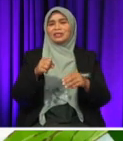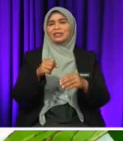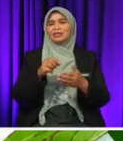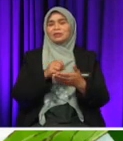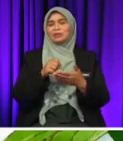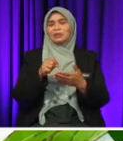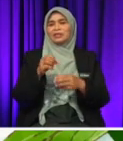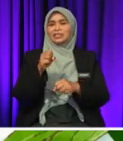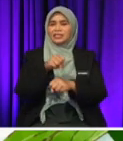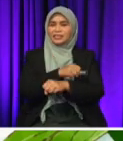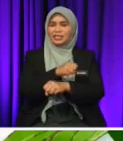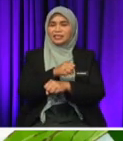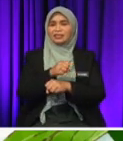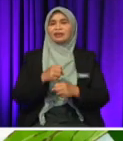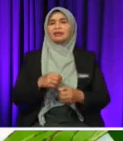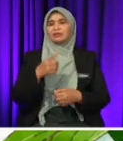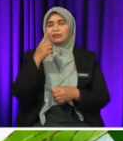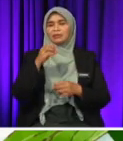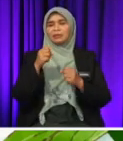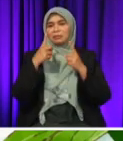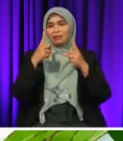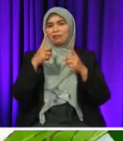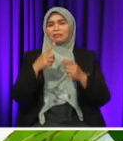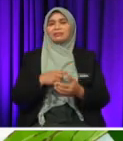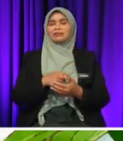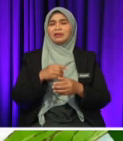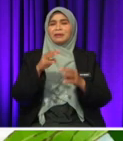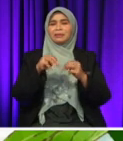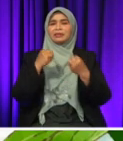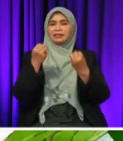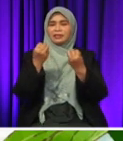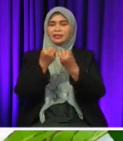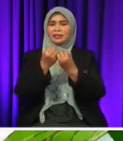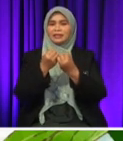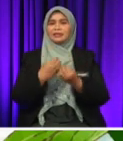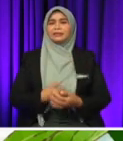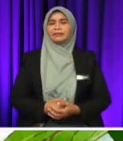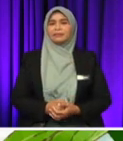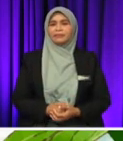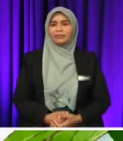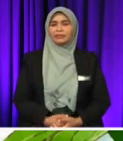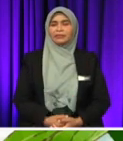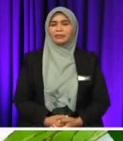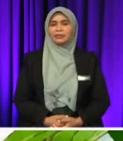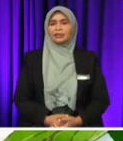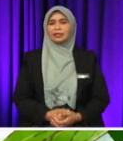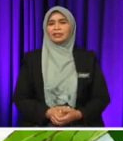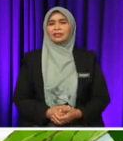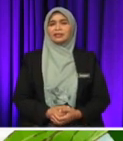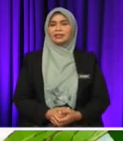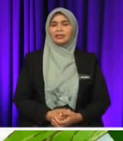membangunkan masyarakat yang boleh membangunkan dan menginspirasikan seluruh rakyat Indonesia itu yang sedang kita belajar hari ini